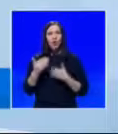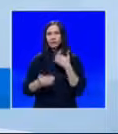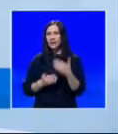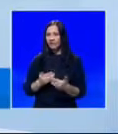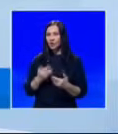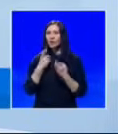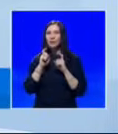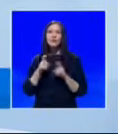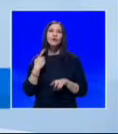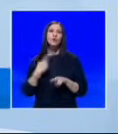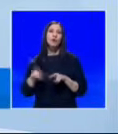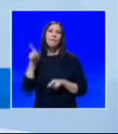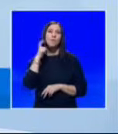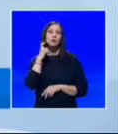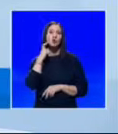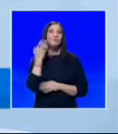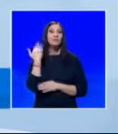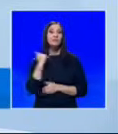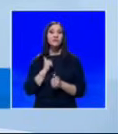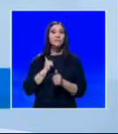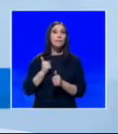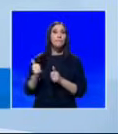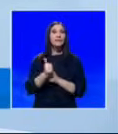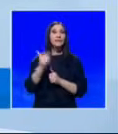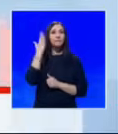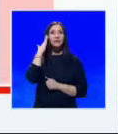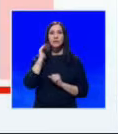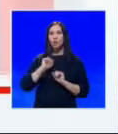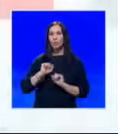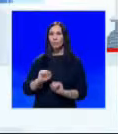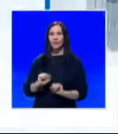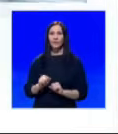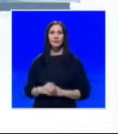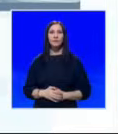следва? Коментар на Йордан Божилов, бивш заместник министър на отбраната.